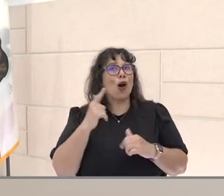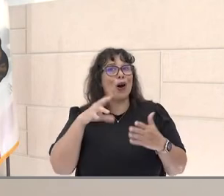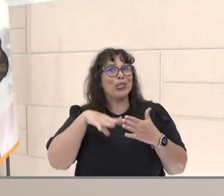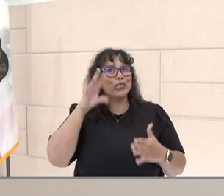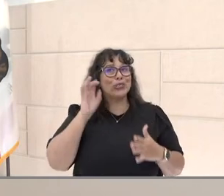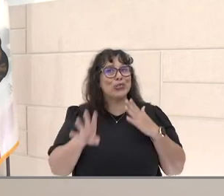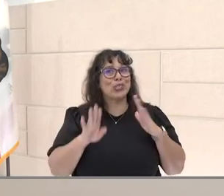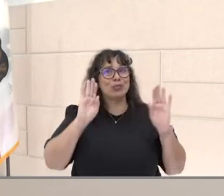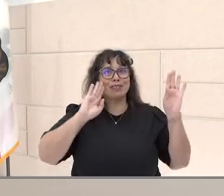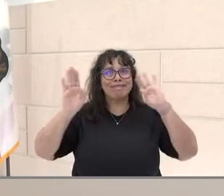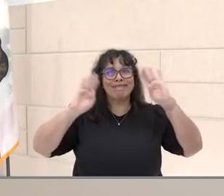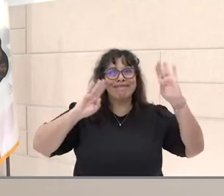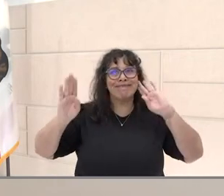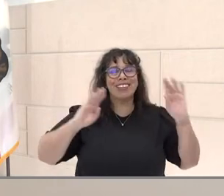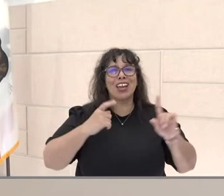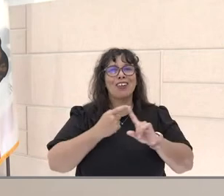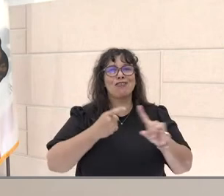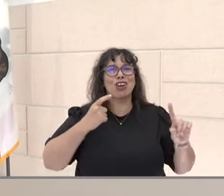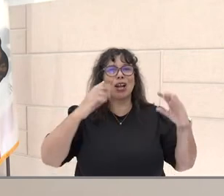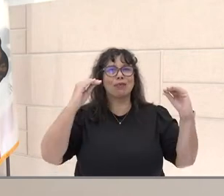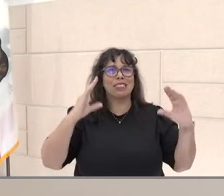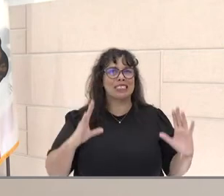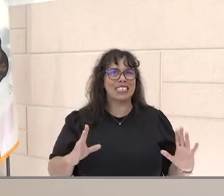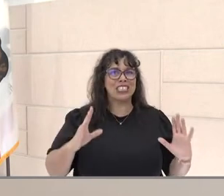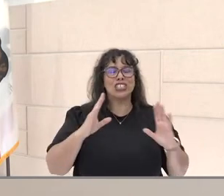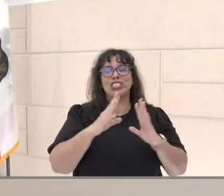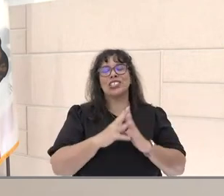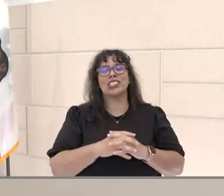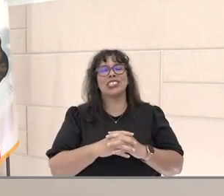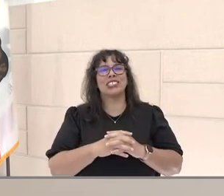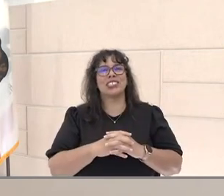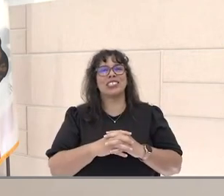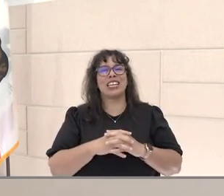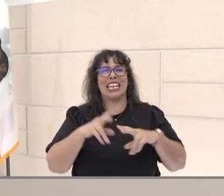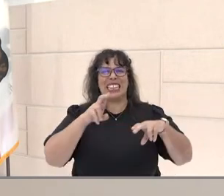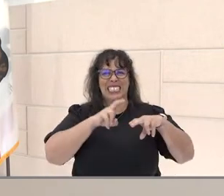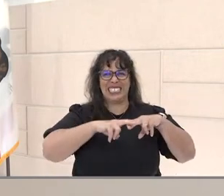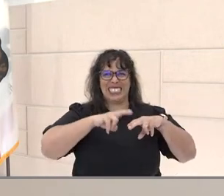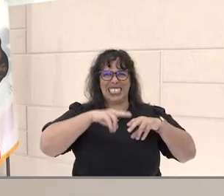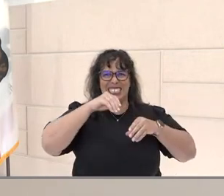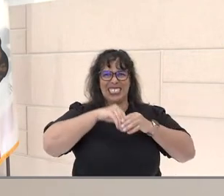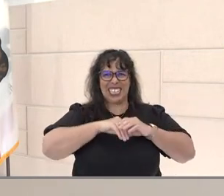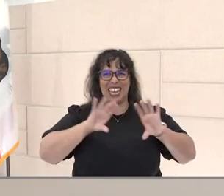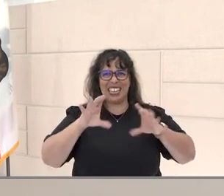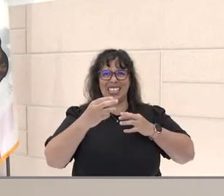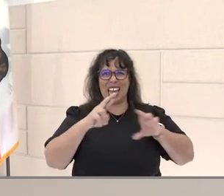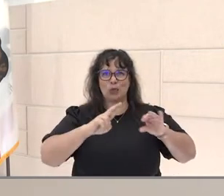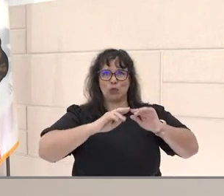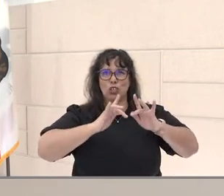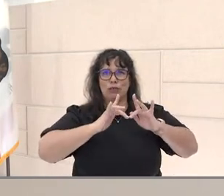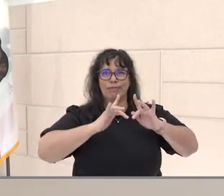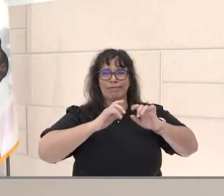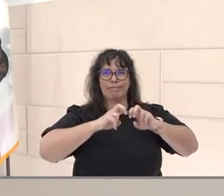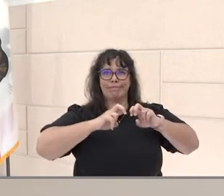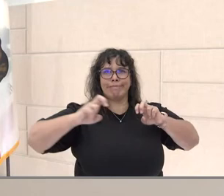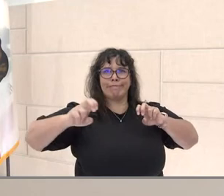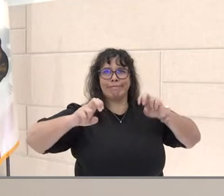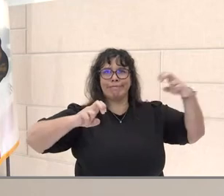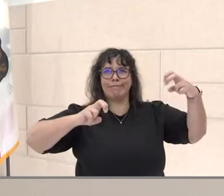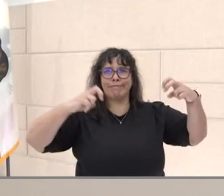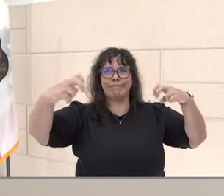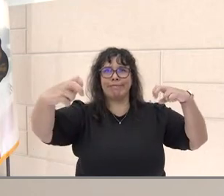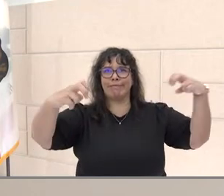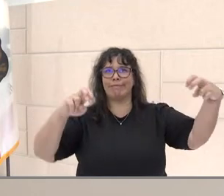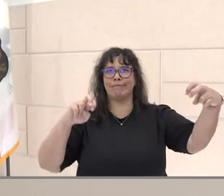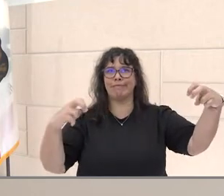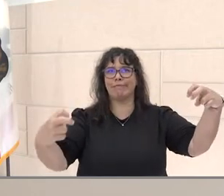ទៅនៅពេលទៅដល់ឋានៈគ្រូបង្រៀនទទួលរយៈតៈសិស្សហើយកៅអីអង្គុយសម្រាប់សិស្សរៀននឹងគឺ